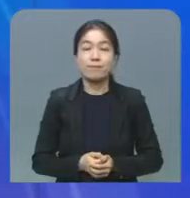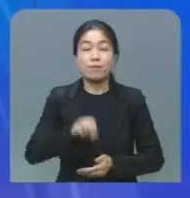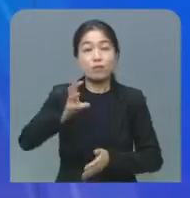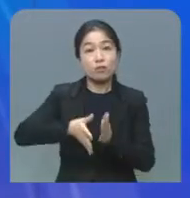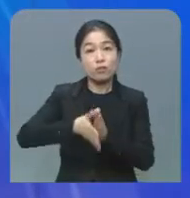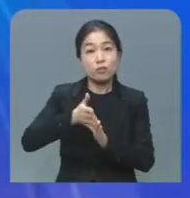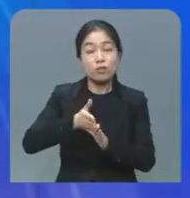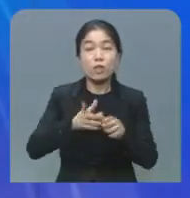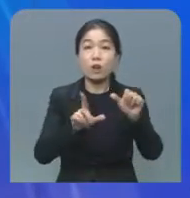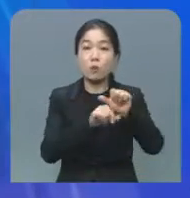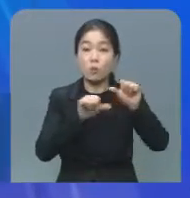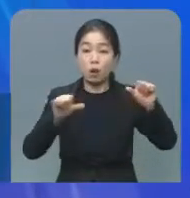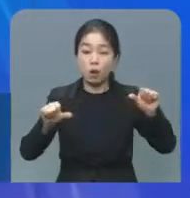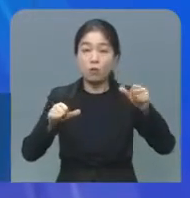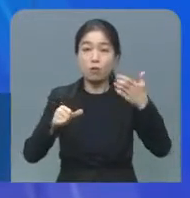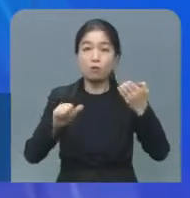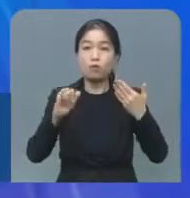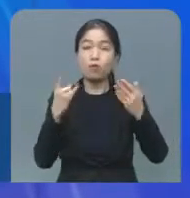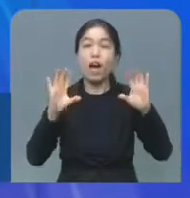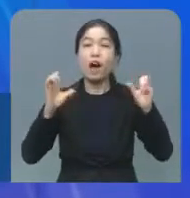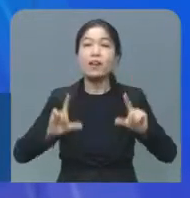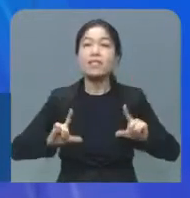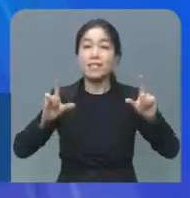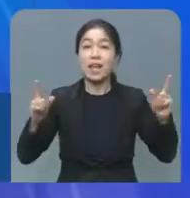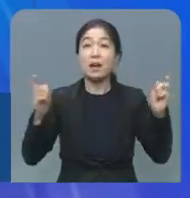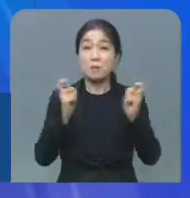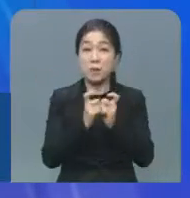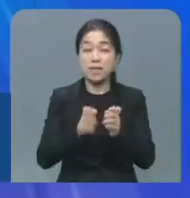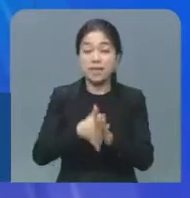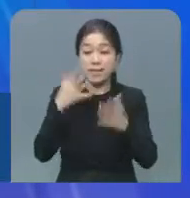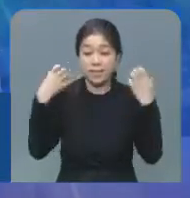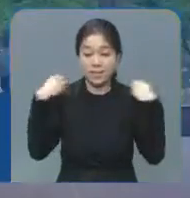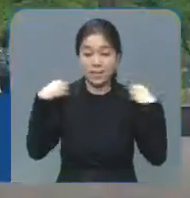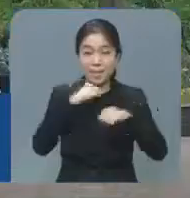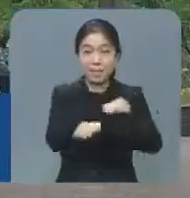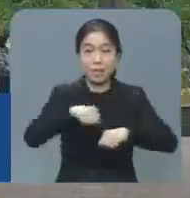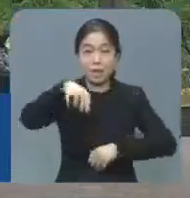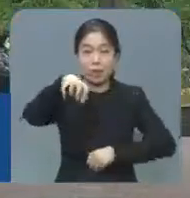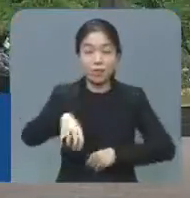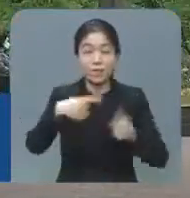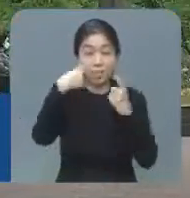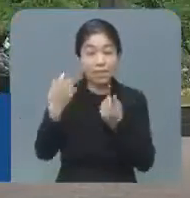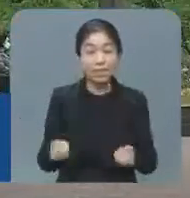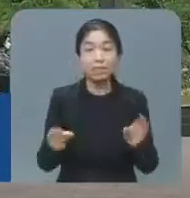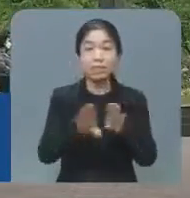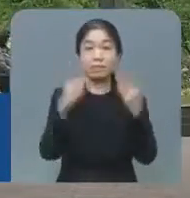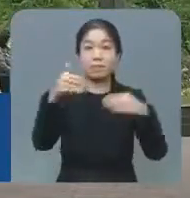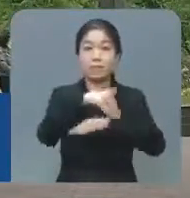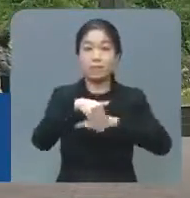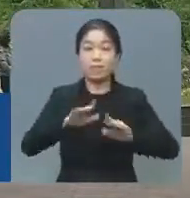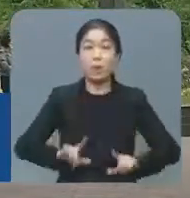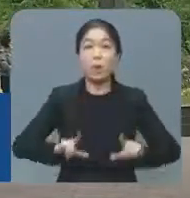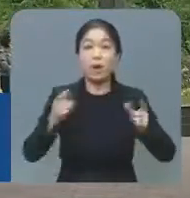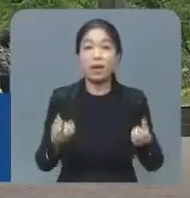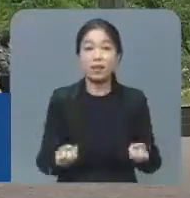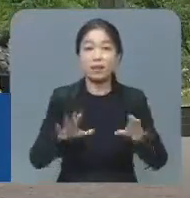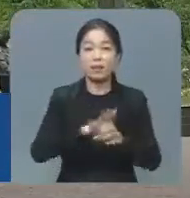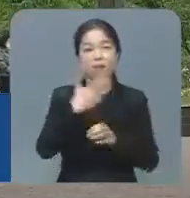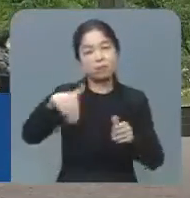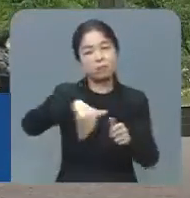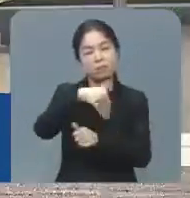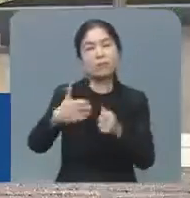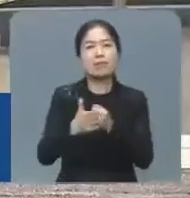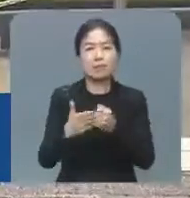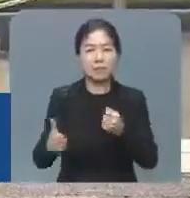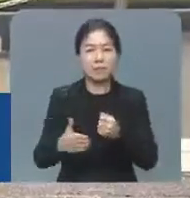광주시가 3달 5일제 99의 어린이날을 맞아 시청 앞 잔디광장에서 기념 행사를 개최합니다 올해 행사는 후로 날 그 상황을